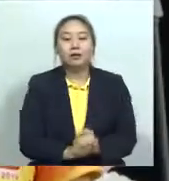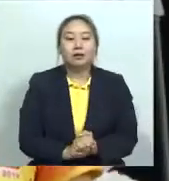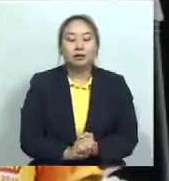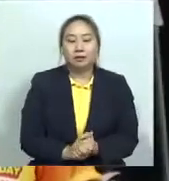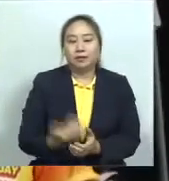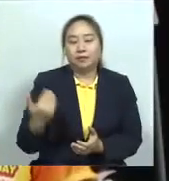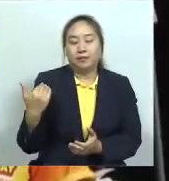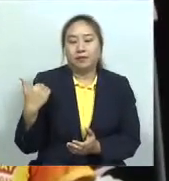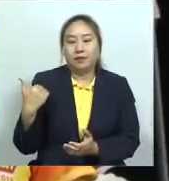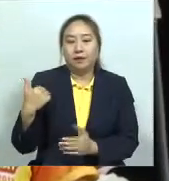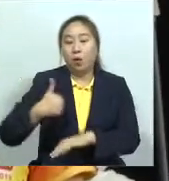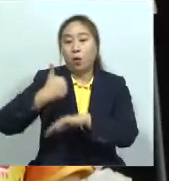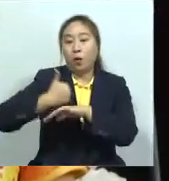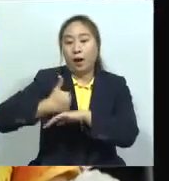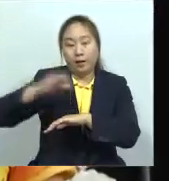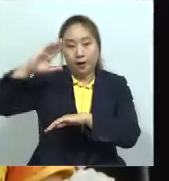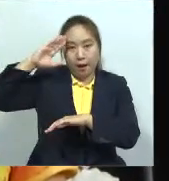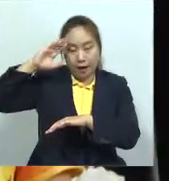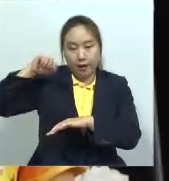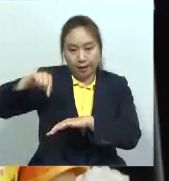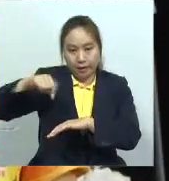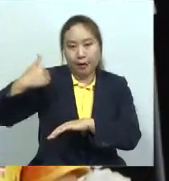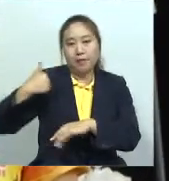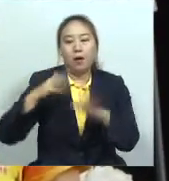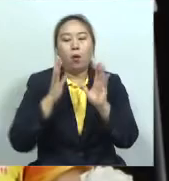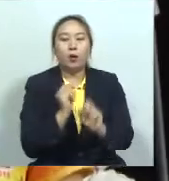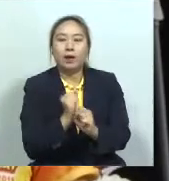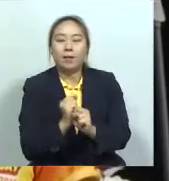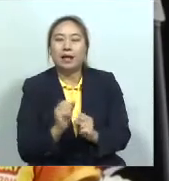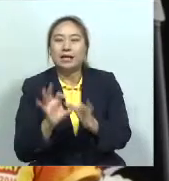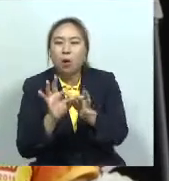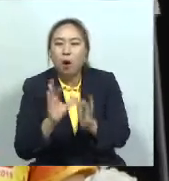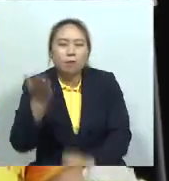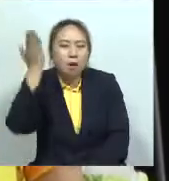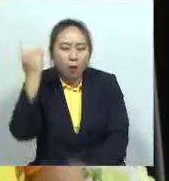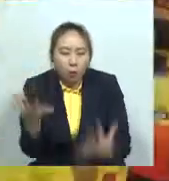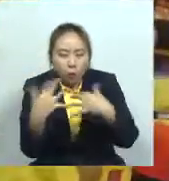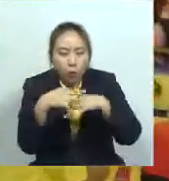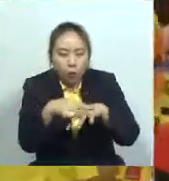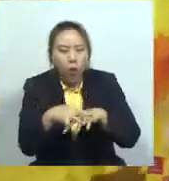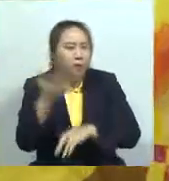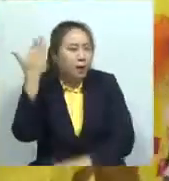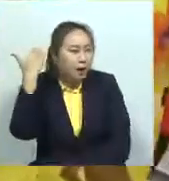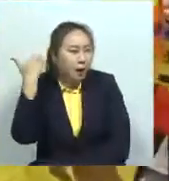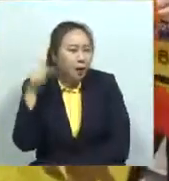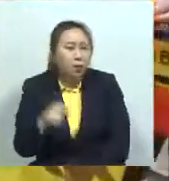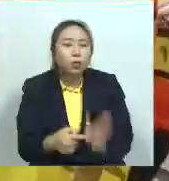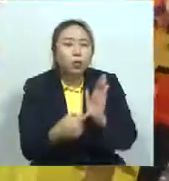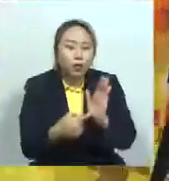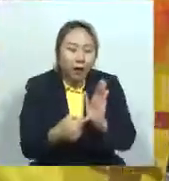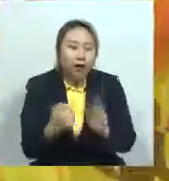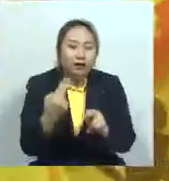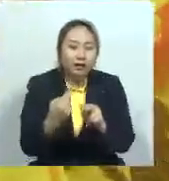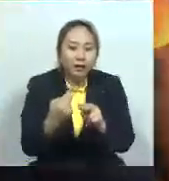โทฉลองชัยชัยคำแม่ทัพภาคที่3พร้อมด้วยบุคคลที่เกี่ยวข้องที่เคยอยู่ร่วมในเหตุการณ์ครั้งประวัติศาสตร์อย่างเช่นนายณร